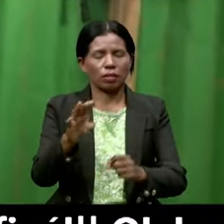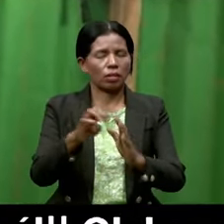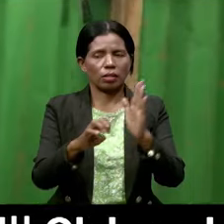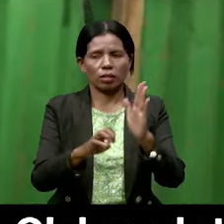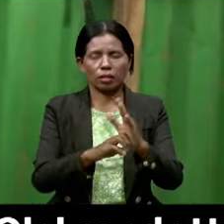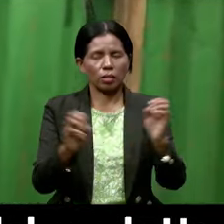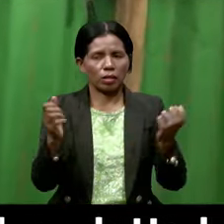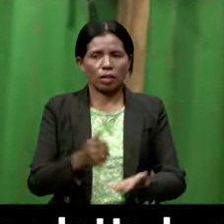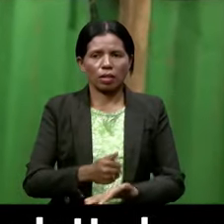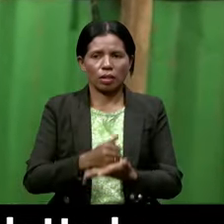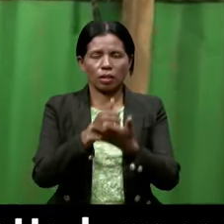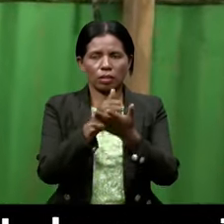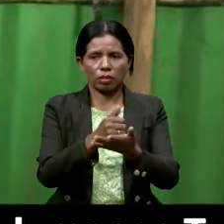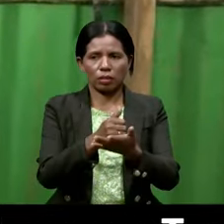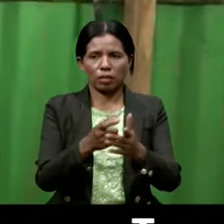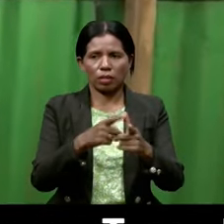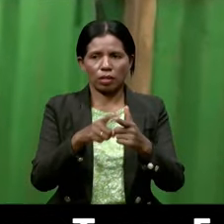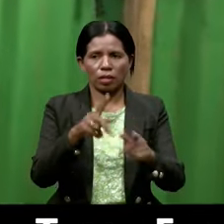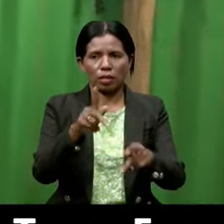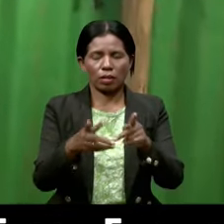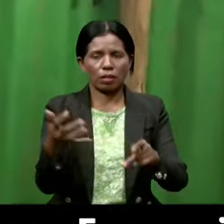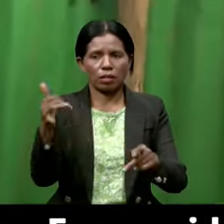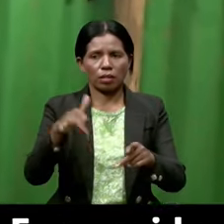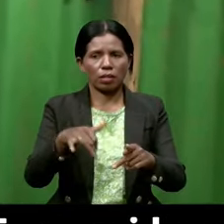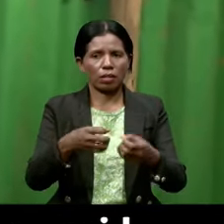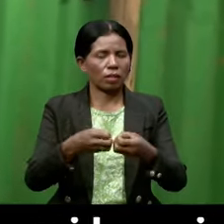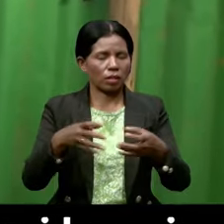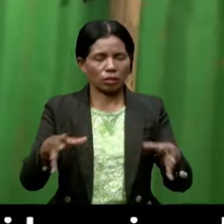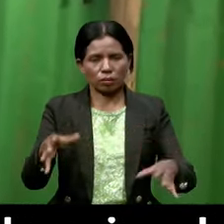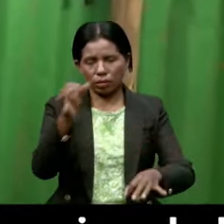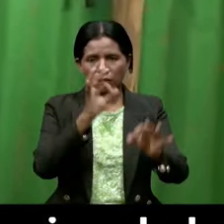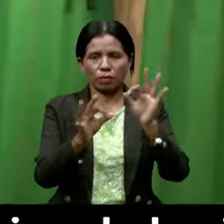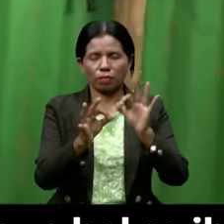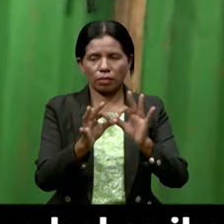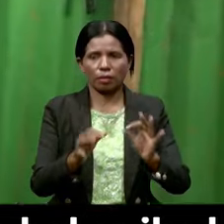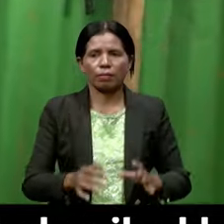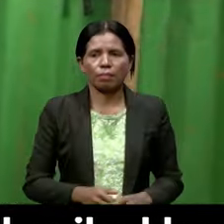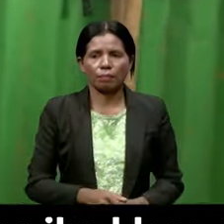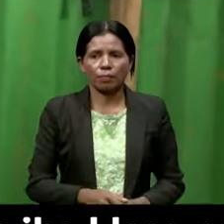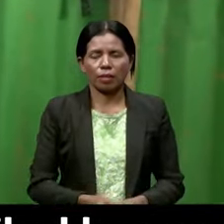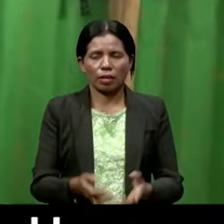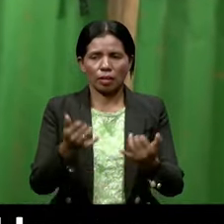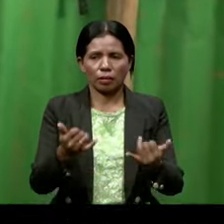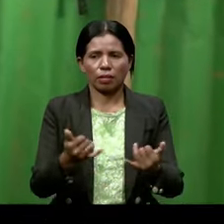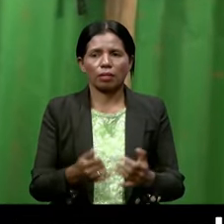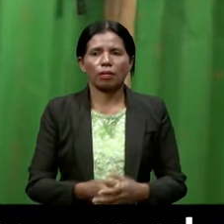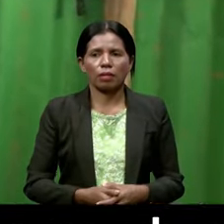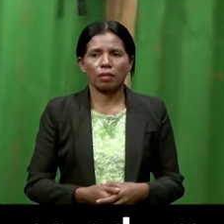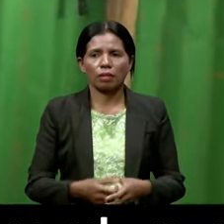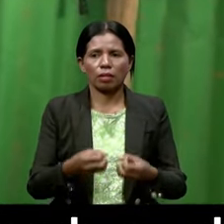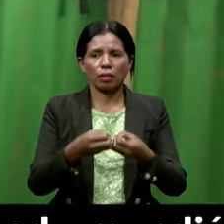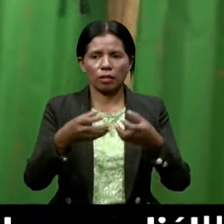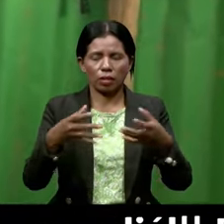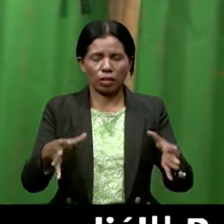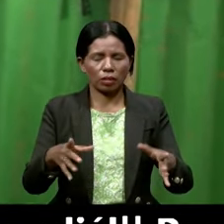la ta mata na i ne ba komunitari sira mos la kono ma konfiansa. Entaun agora atu hala kontiha mos